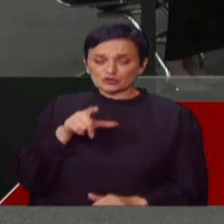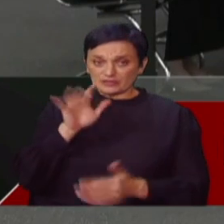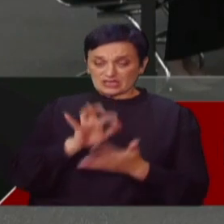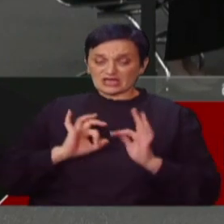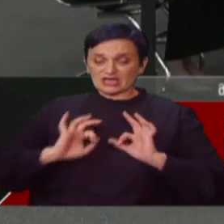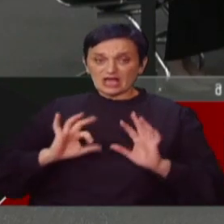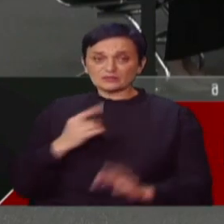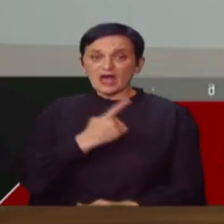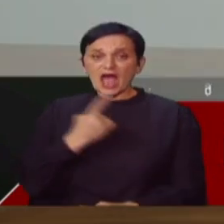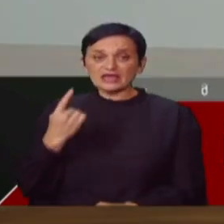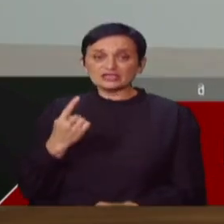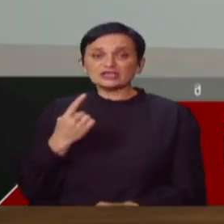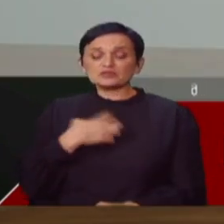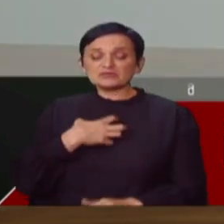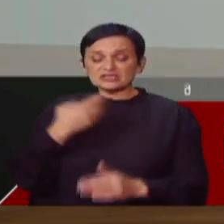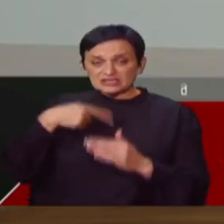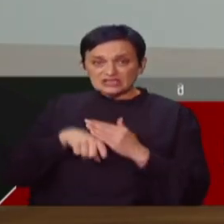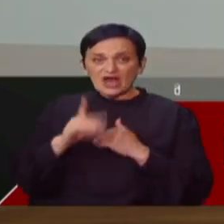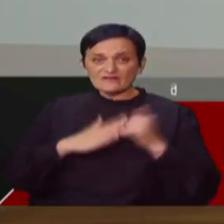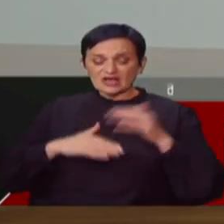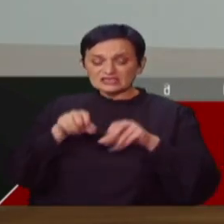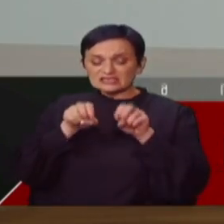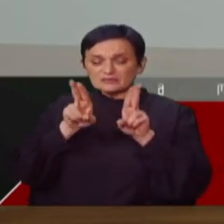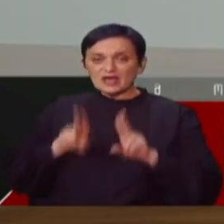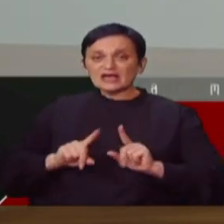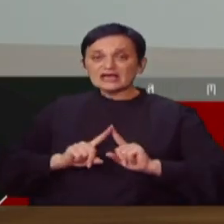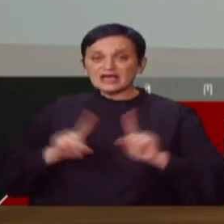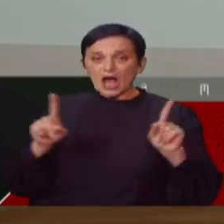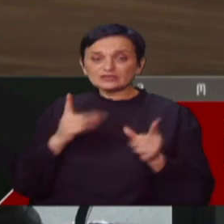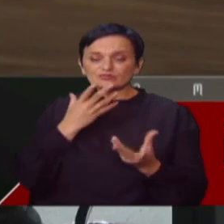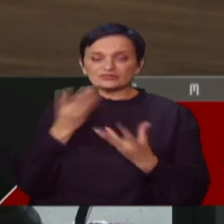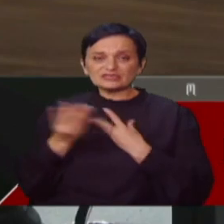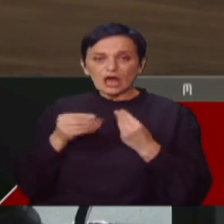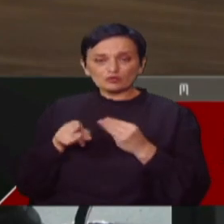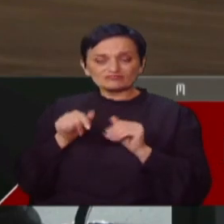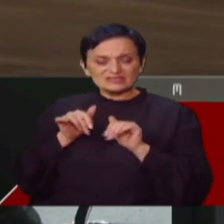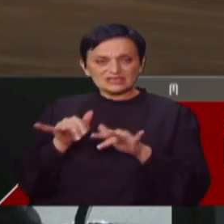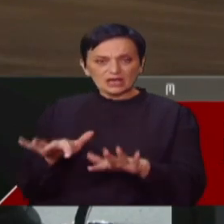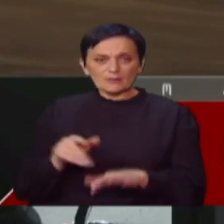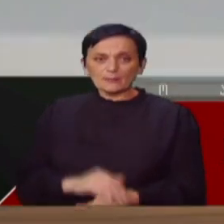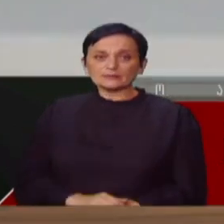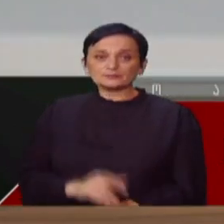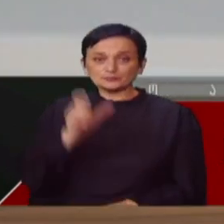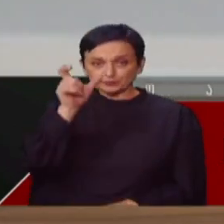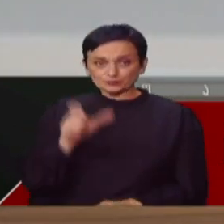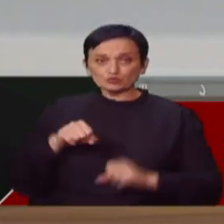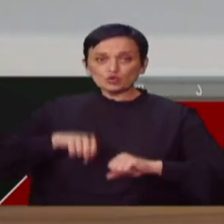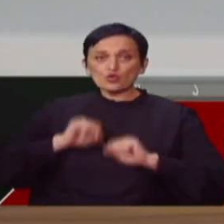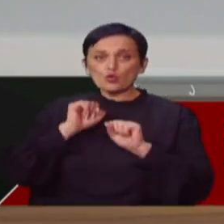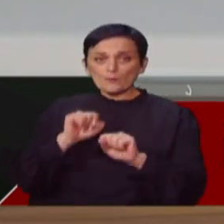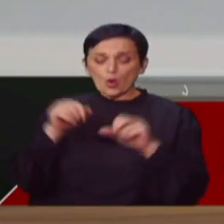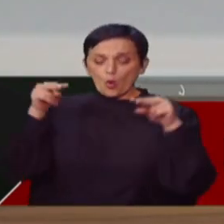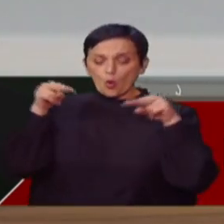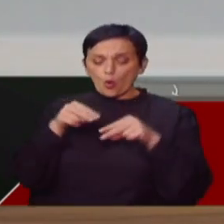ამის ერთ-ერთი მთავარი გამოსავალი არის სპეციალიზაცია განსაკუთრებით თაღლითობის საქმეებზე ადამიანის უფლებების დაცვაზე